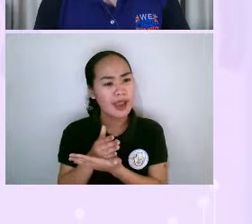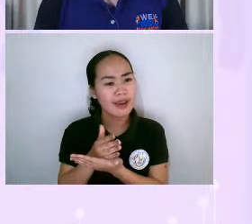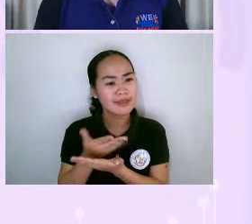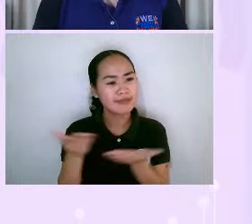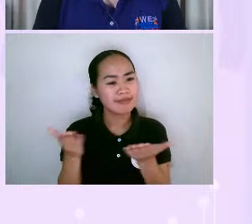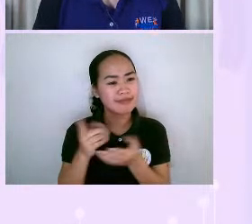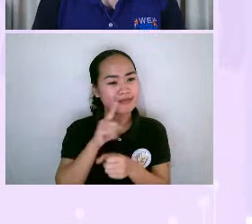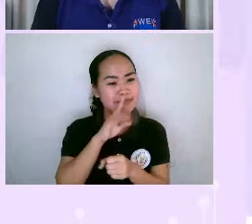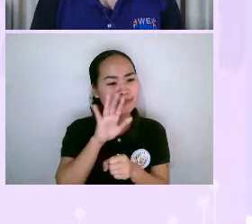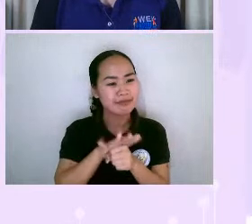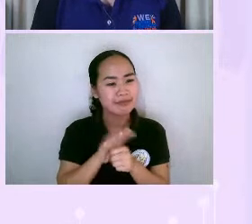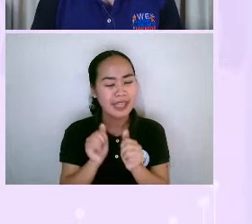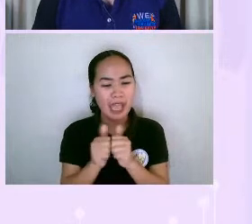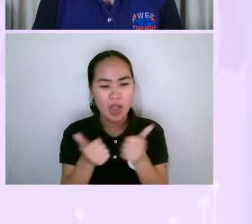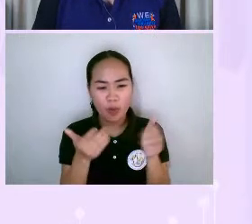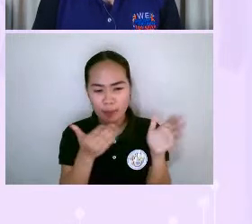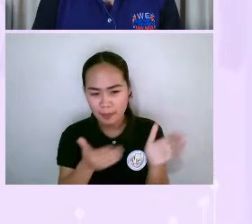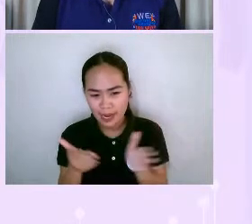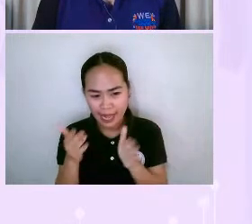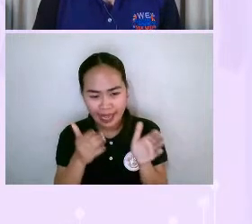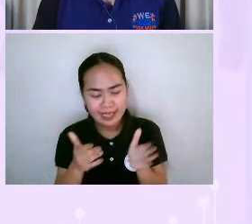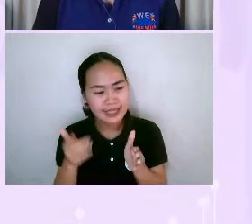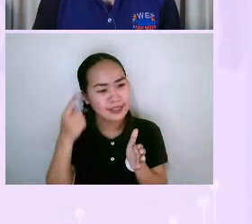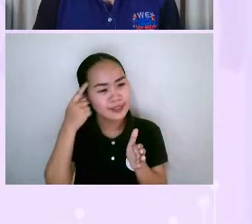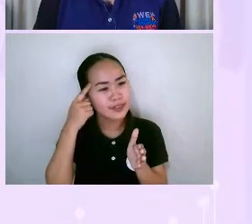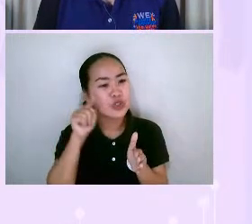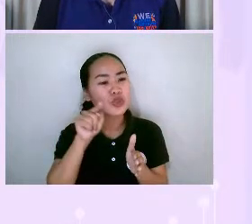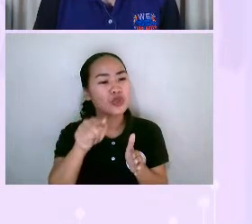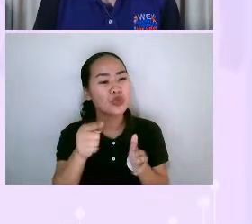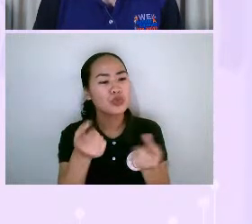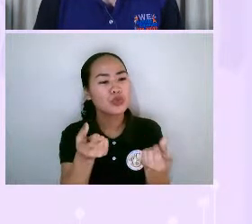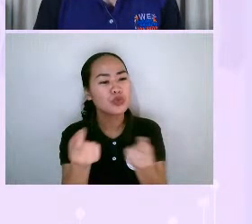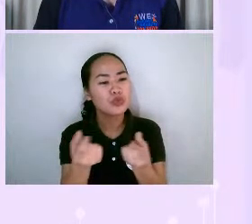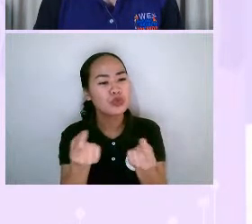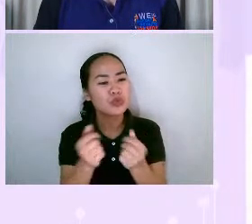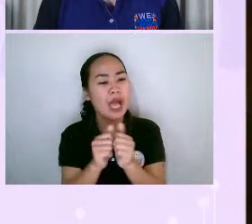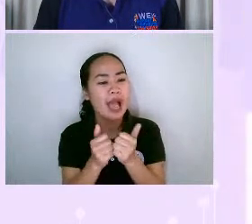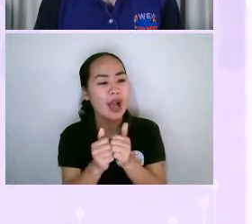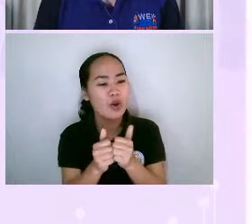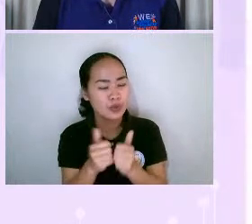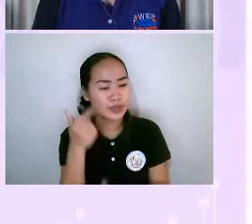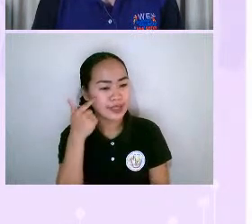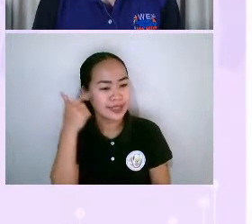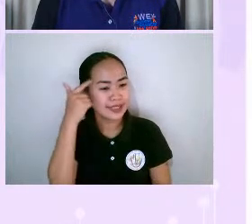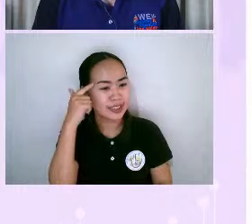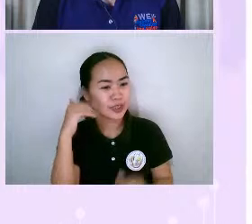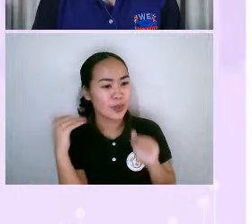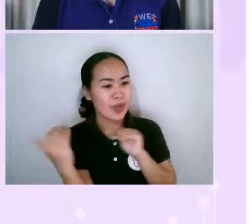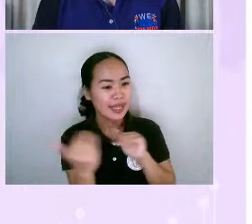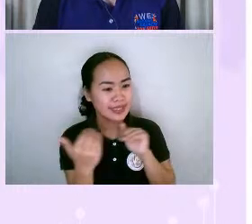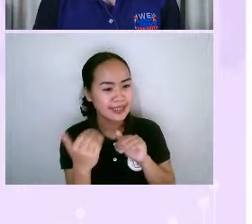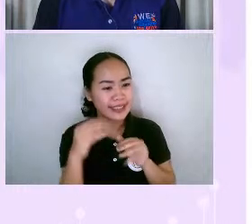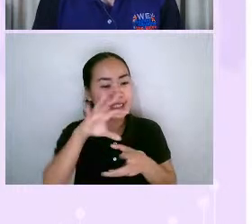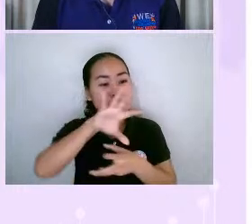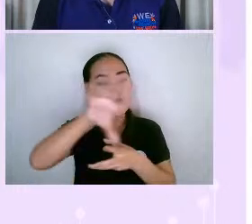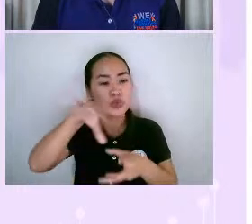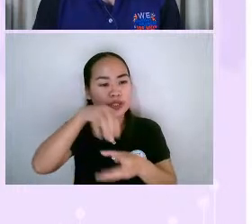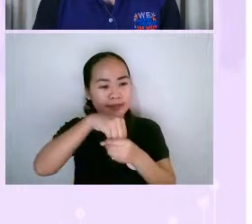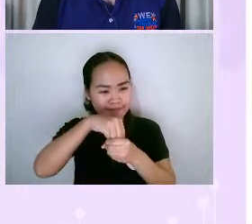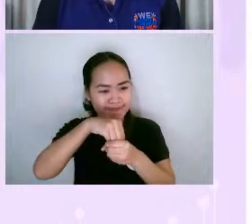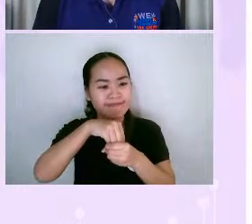of action in working for gender equality and inclusive society. Punta lang po tayo sa ating